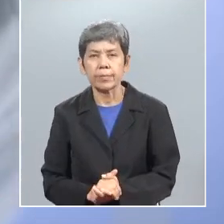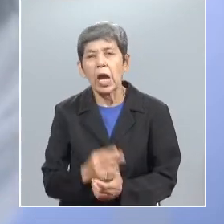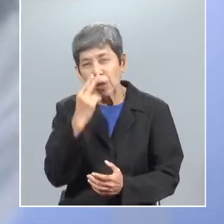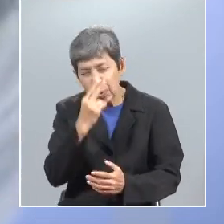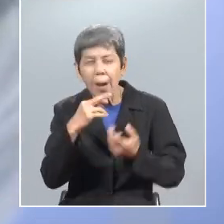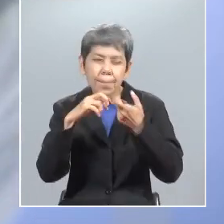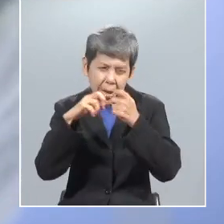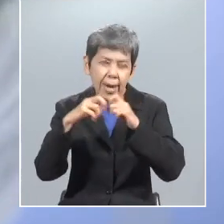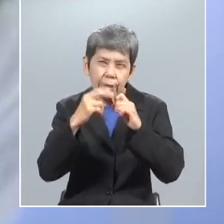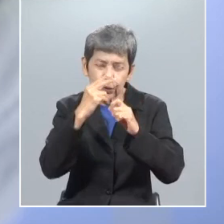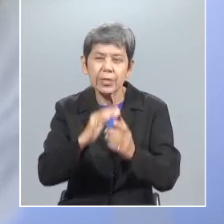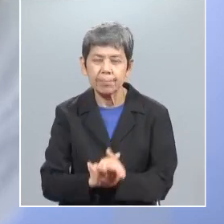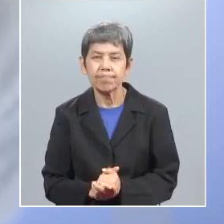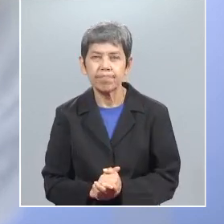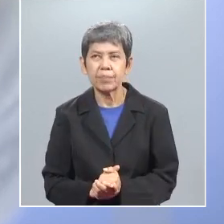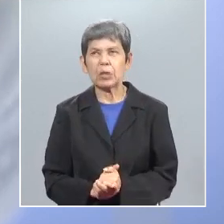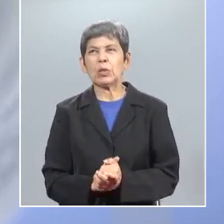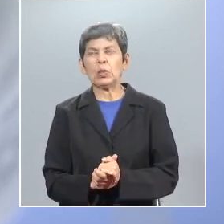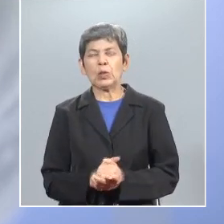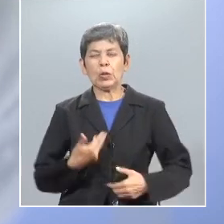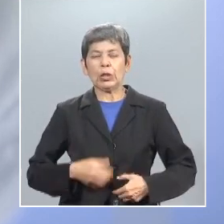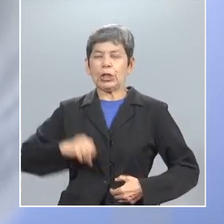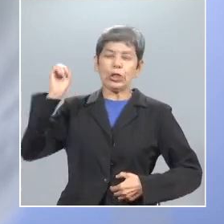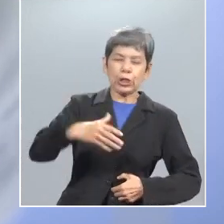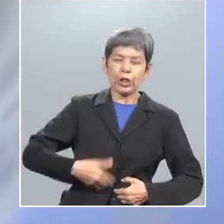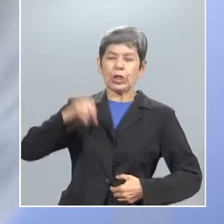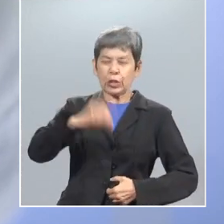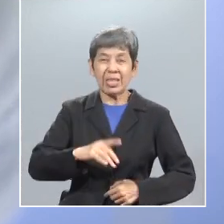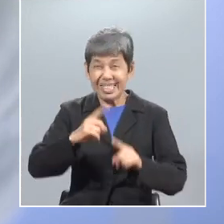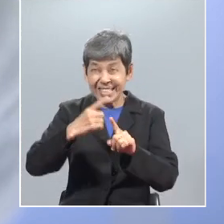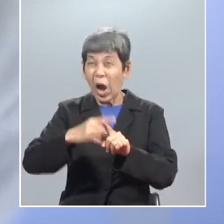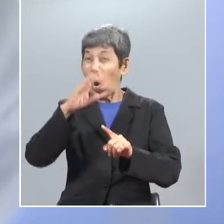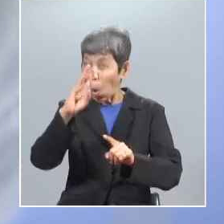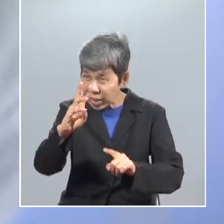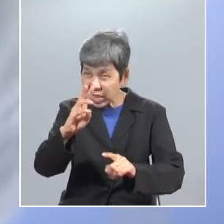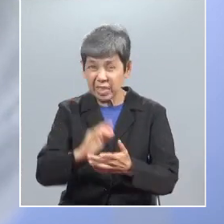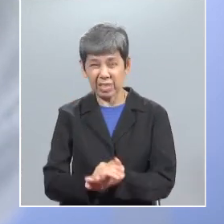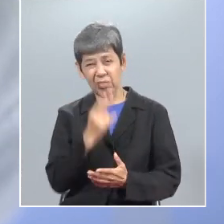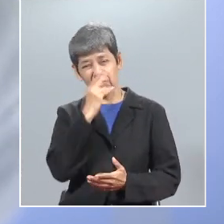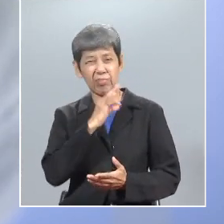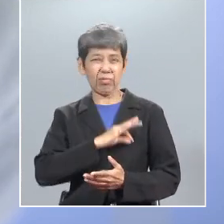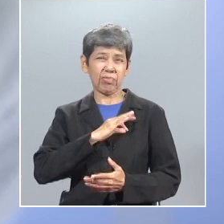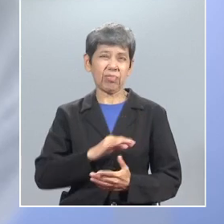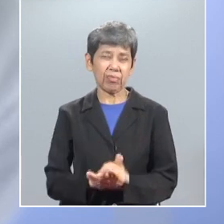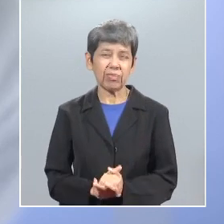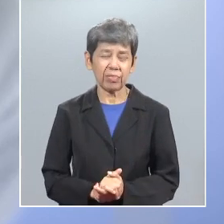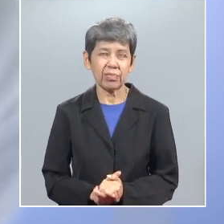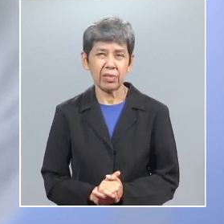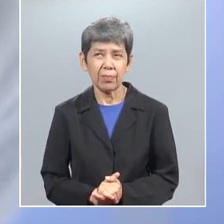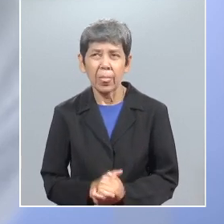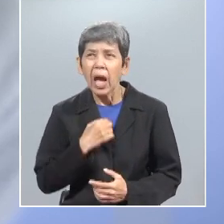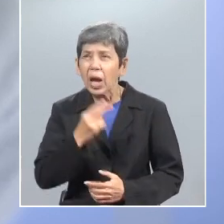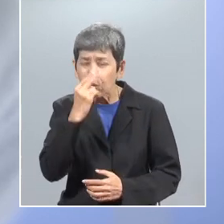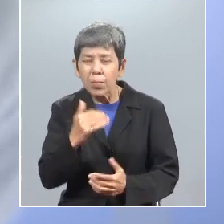ประเด็นที่เกิดขึ้น ค่ะ ครับโอ้โหถ้าเจออยู่อย่างนี้ทุกวัน 6เดือนแล้วนะคะพี่นุ่ม จะไหวเหรอ ค่ะ แล้วอีกอย่